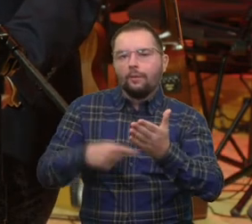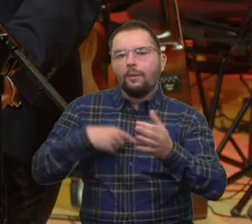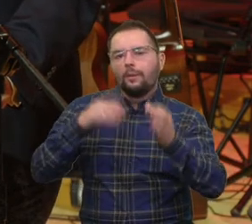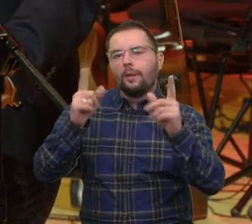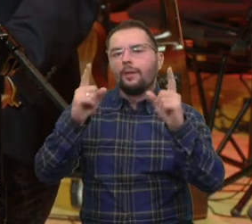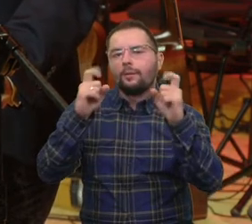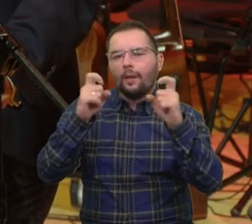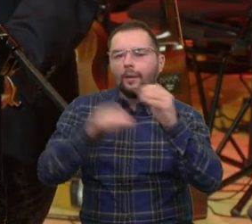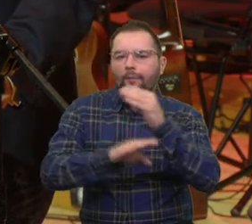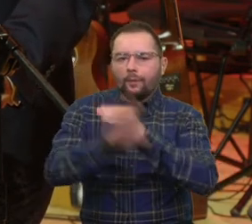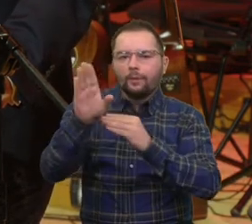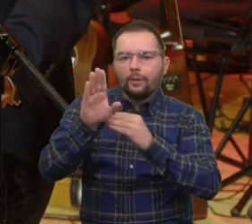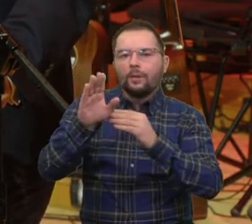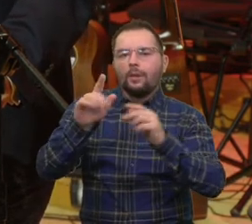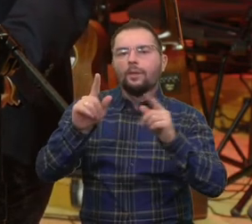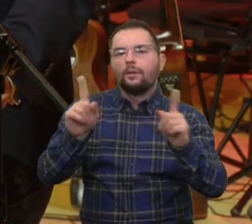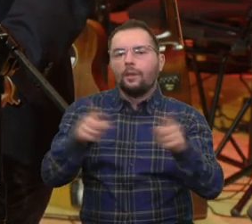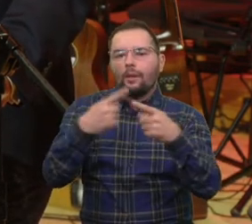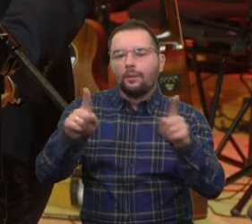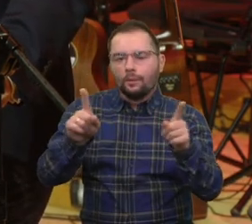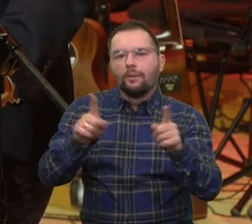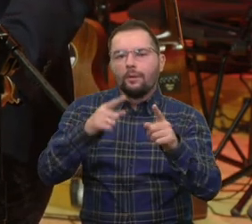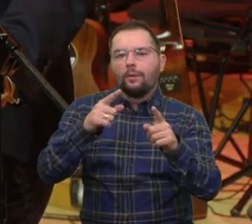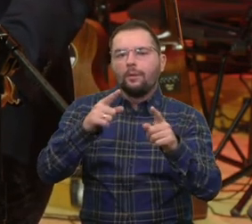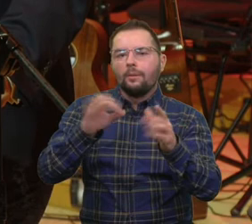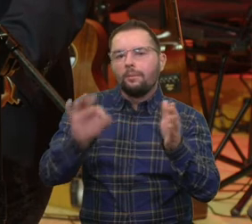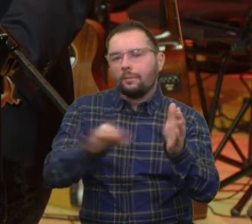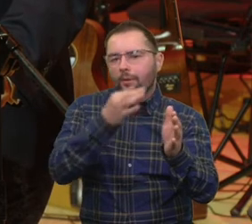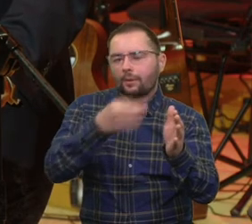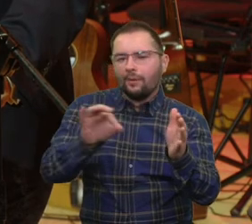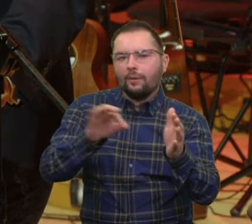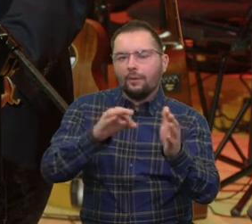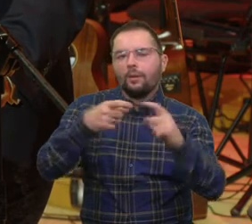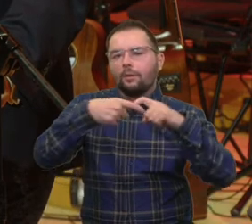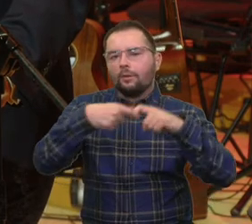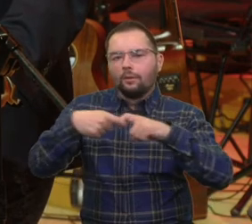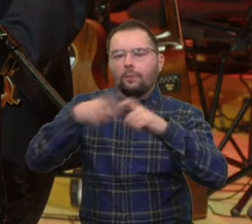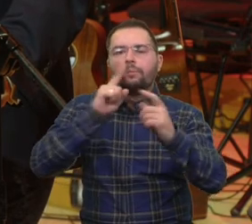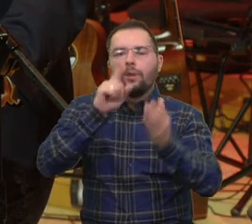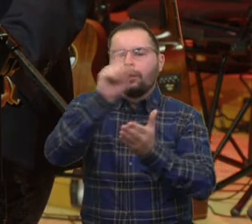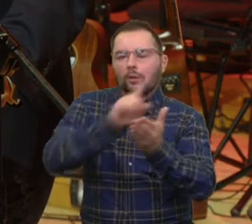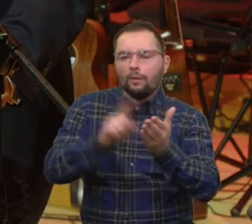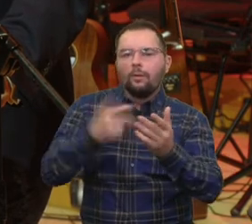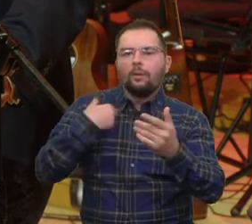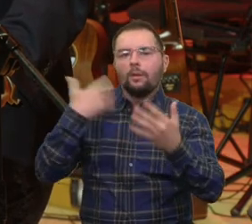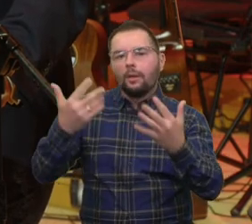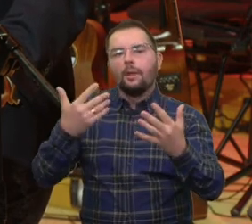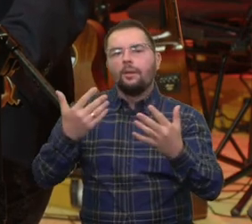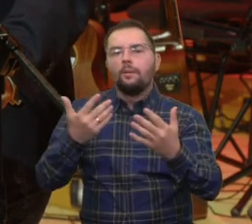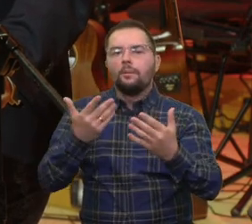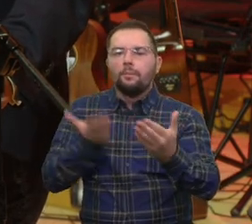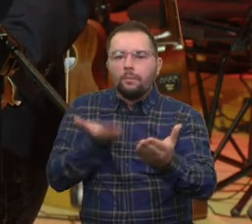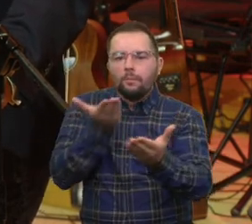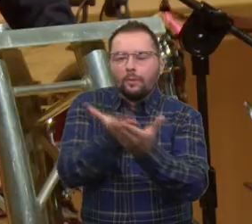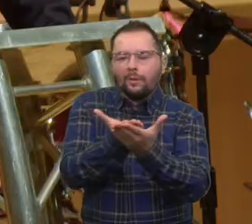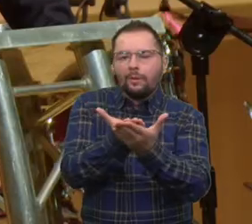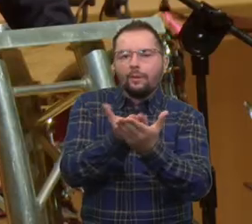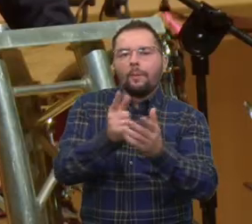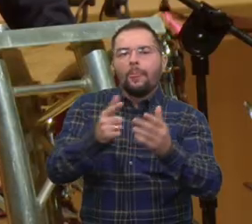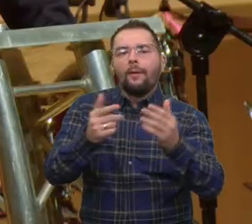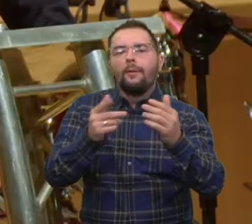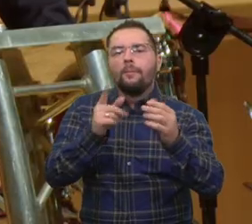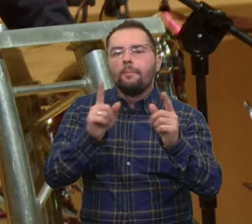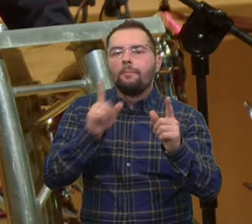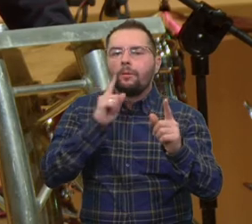chwilę wystąpi zespół pieśni tańca Śląsk, ale w bardzo szczególnej odsłonie, bo mamy państwu do zaproponowania wysłuchanie pieśni